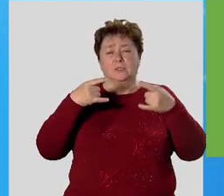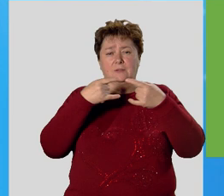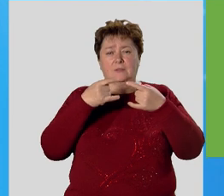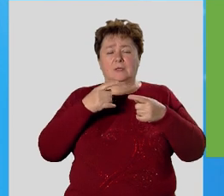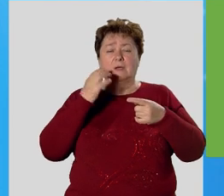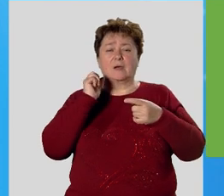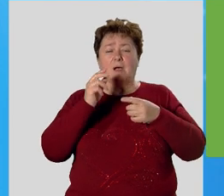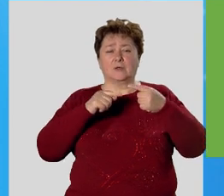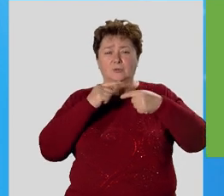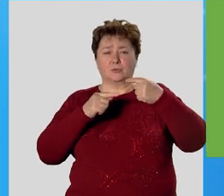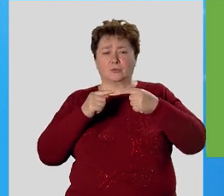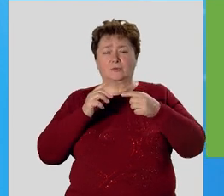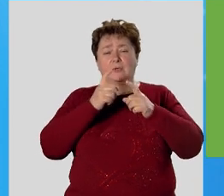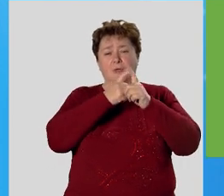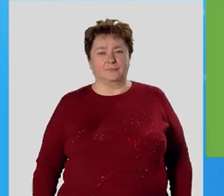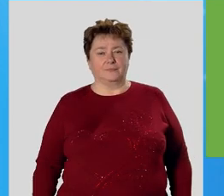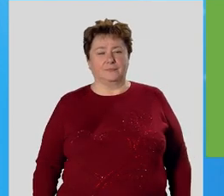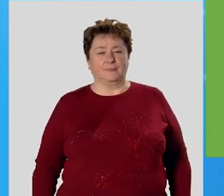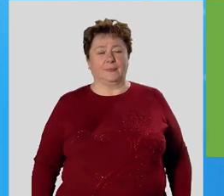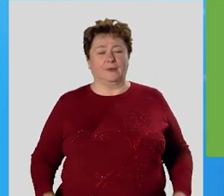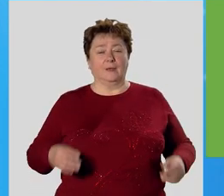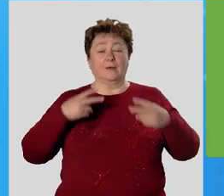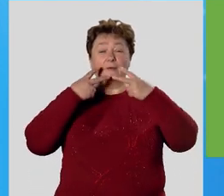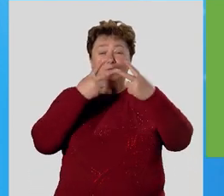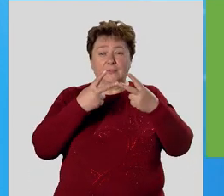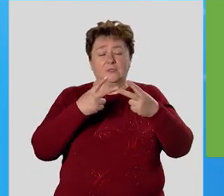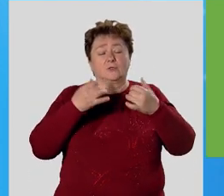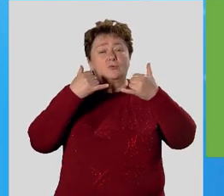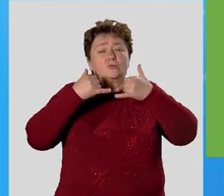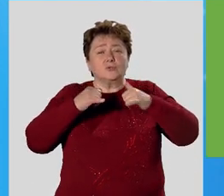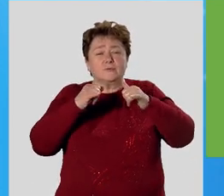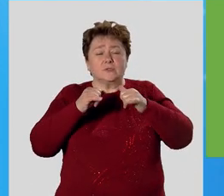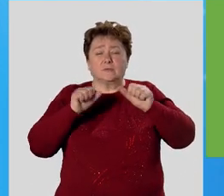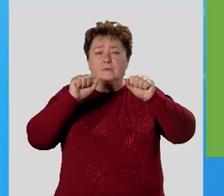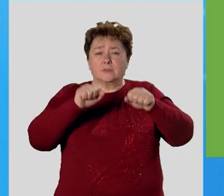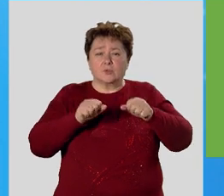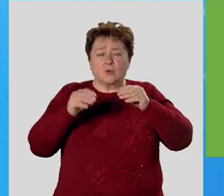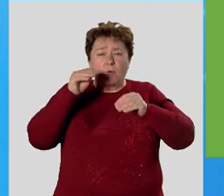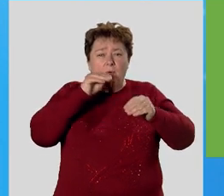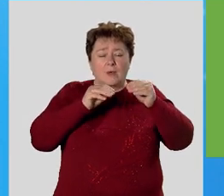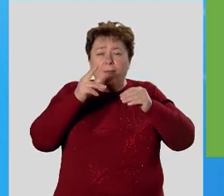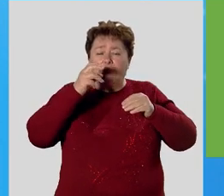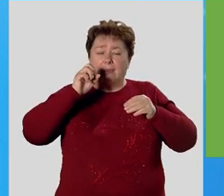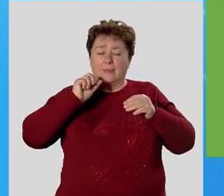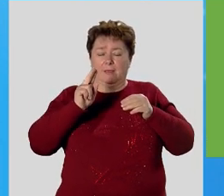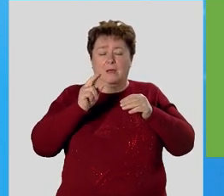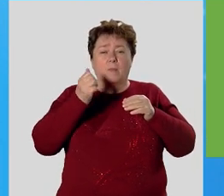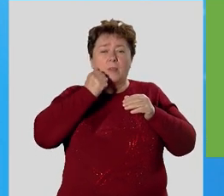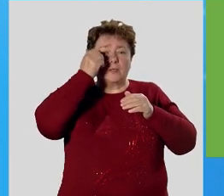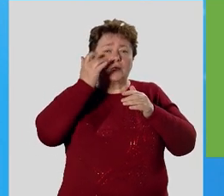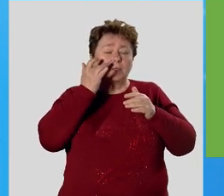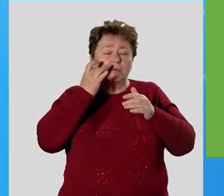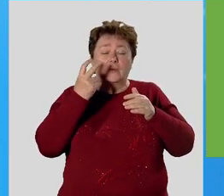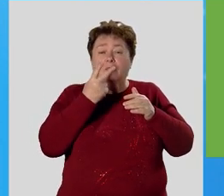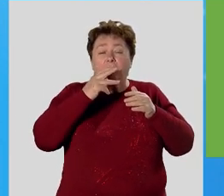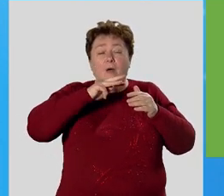как скручиваются хромосомы. Вы созерцаете удивительный способ упаковки ДНК, благодаря которому